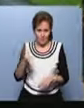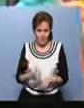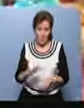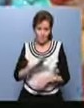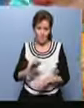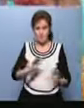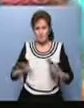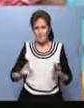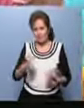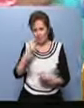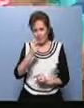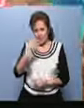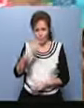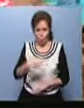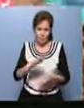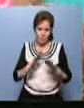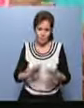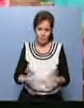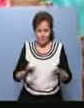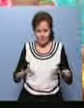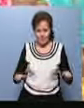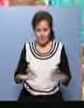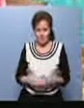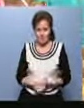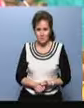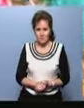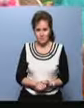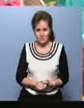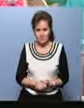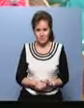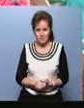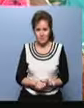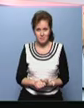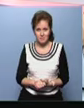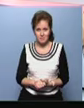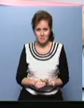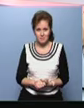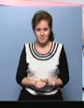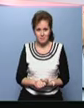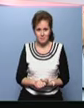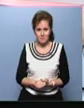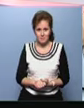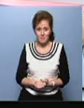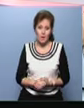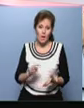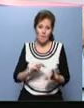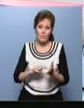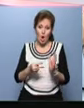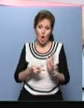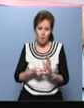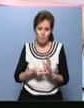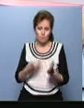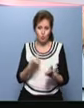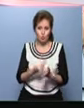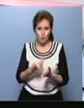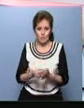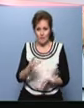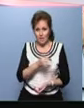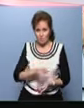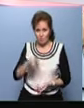240 детей. Анна Ковырзина, Василий Хохряков, телеканал «Моя Удмуртия». Проект бюджета республики